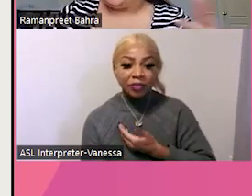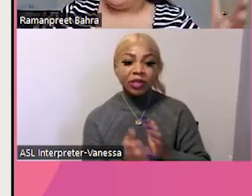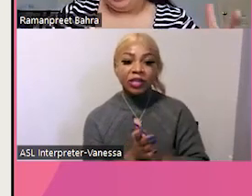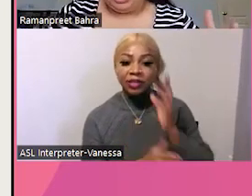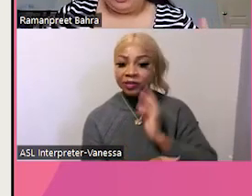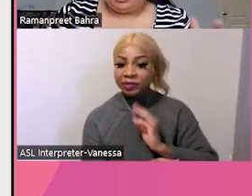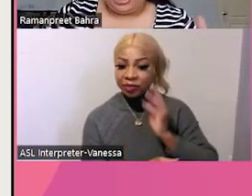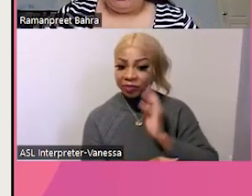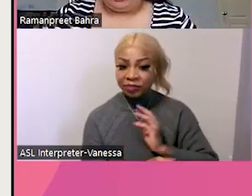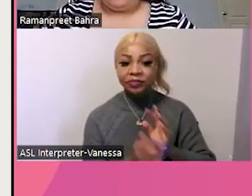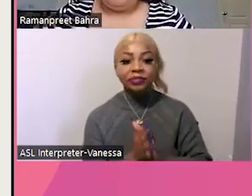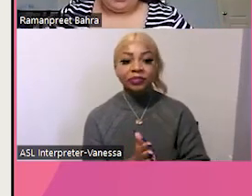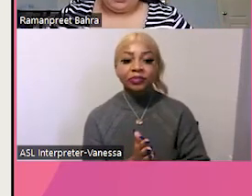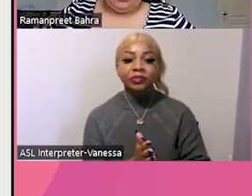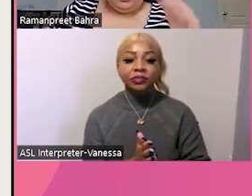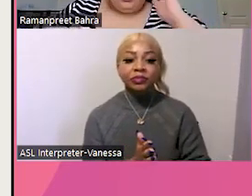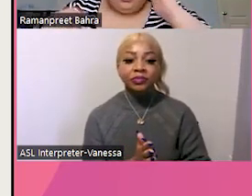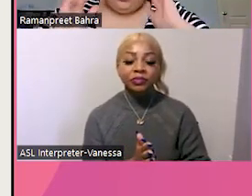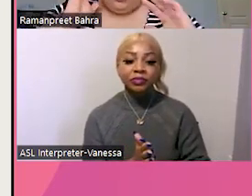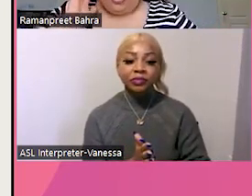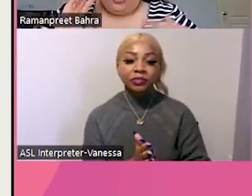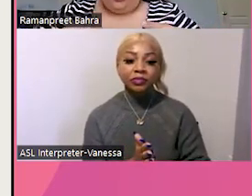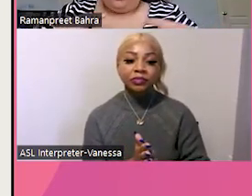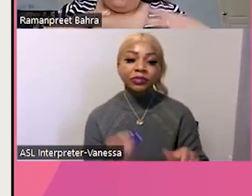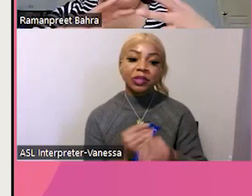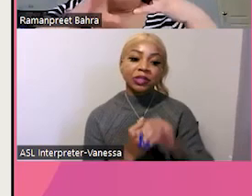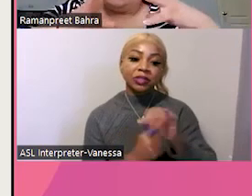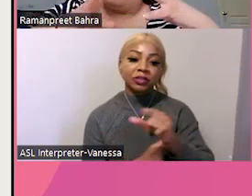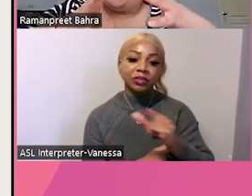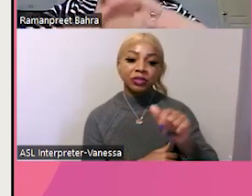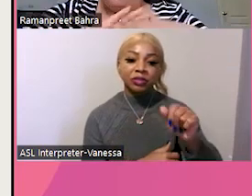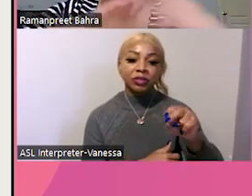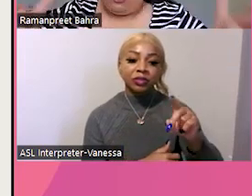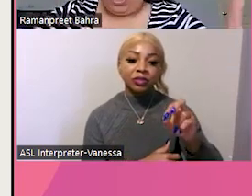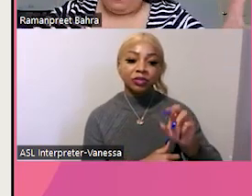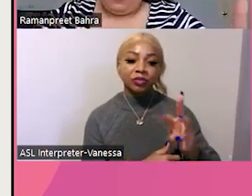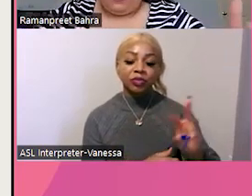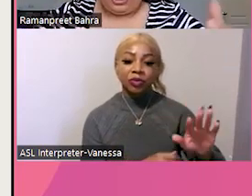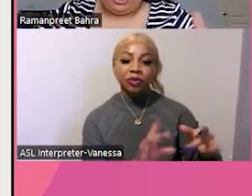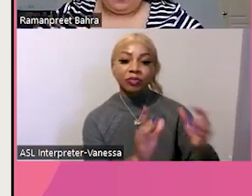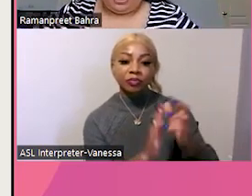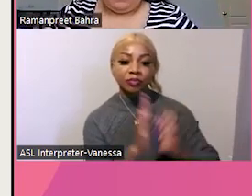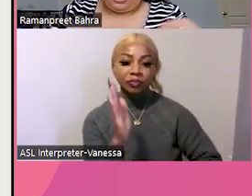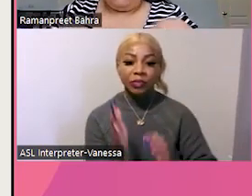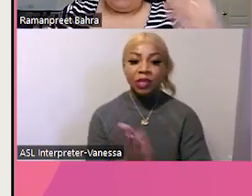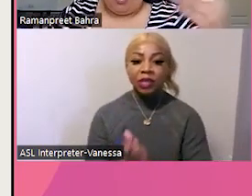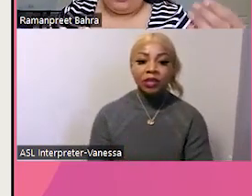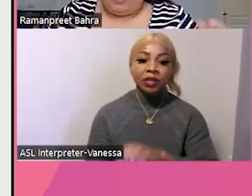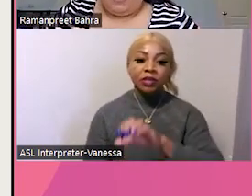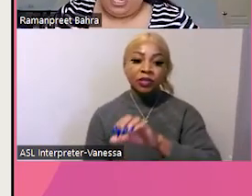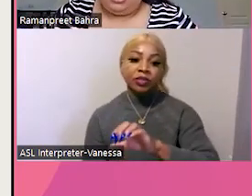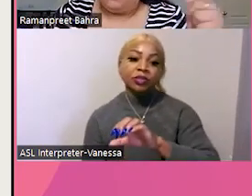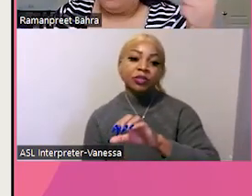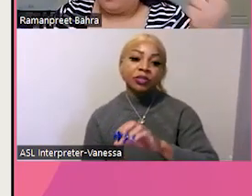donc le fait que notre expérience est politisée. Et pour parler